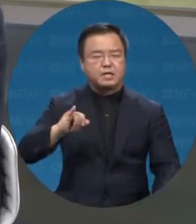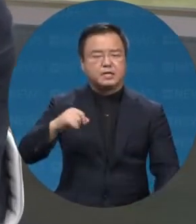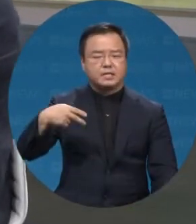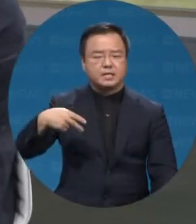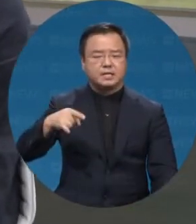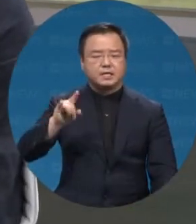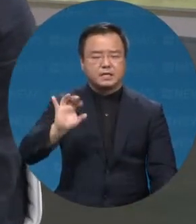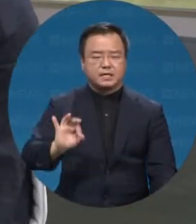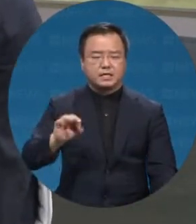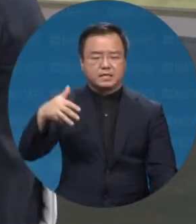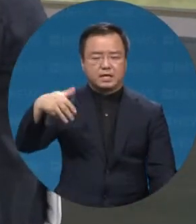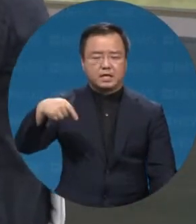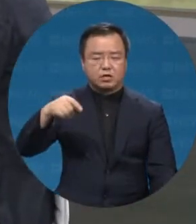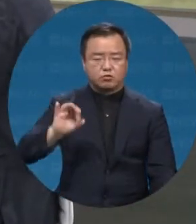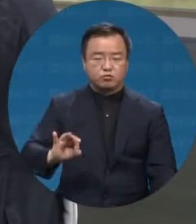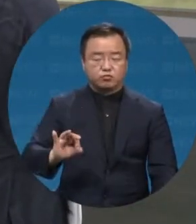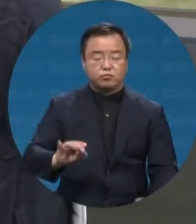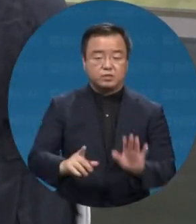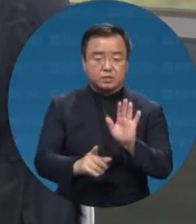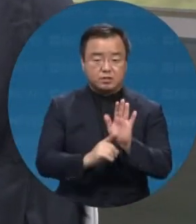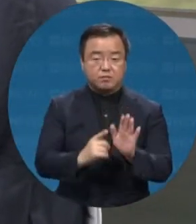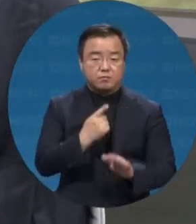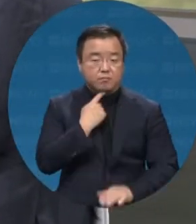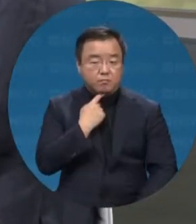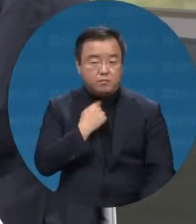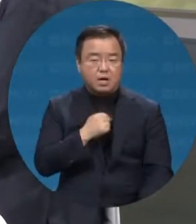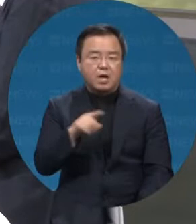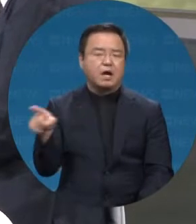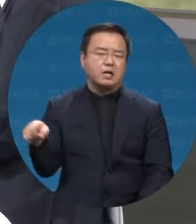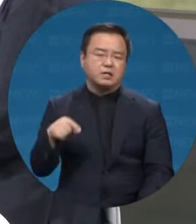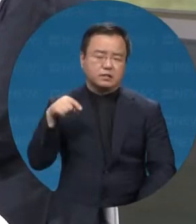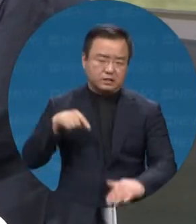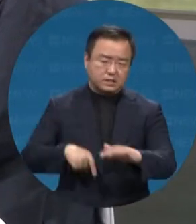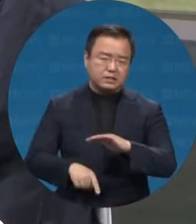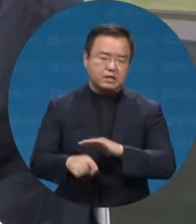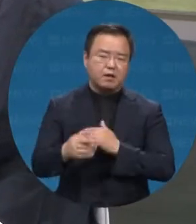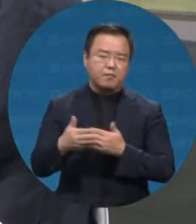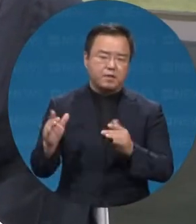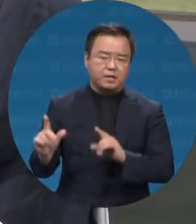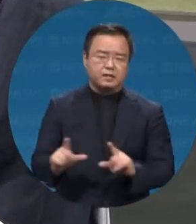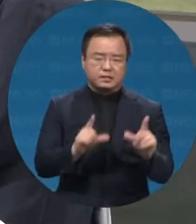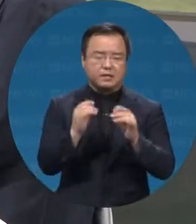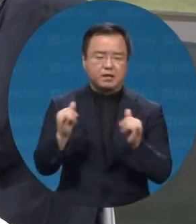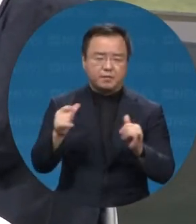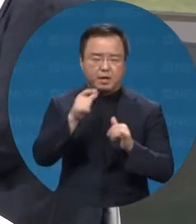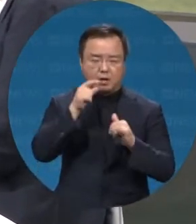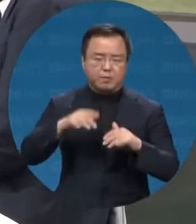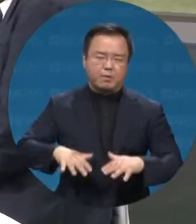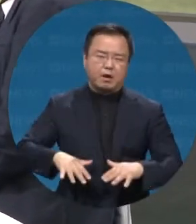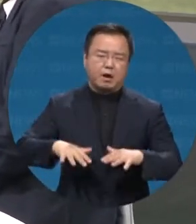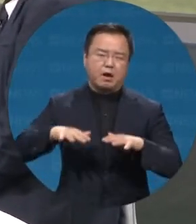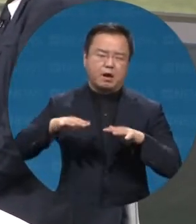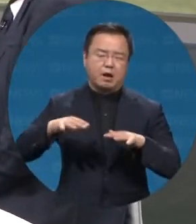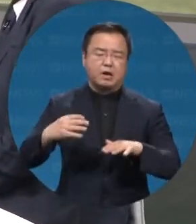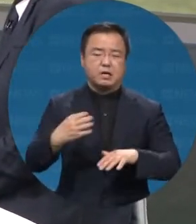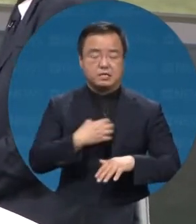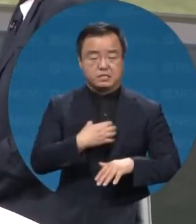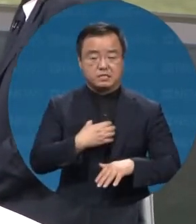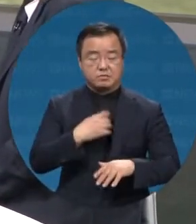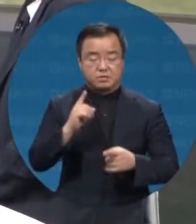개봉을 했습니다 그 장면을 보면 참 지하에 사는 사람들이 얼마나 침수에 취약한지이 영화에서 참 생생하게 잘